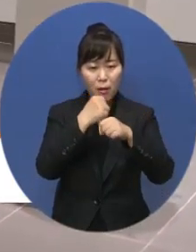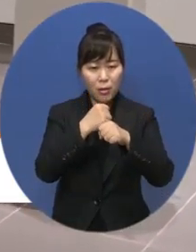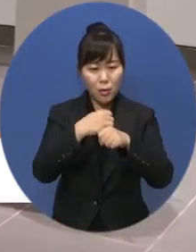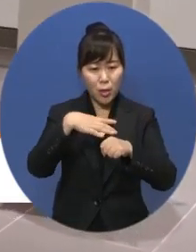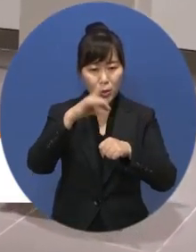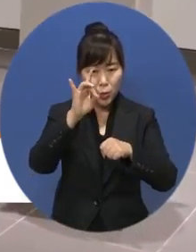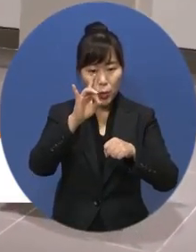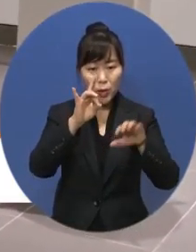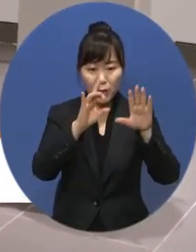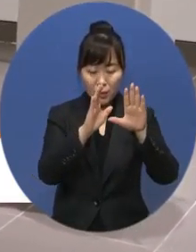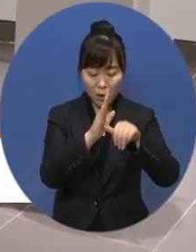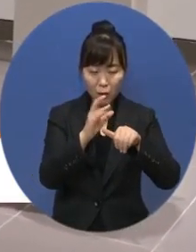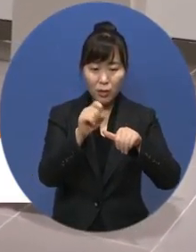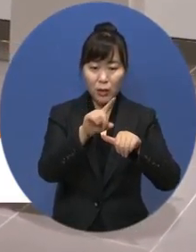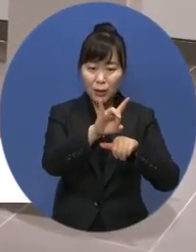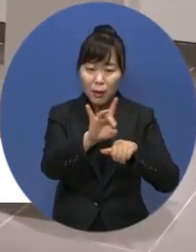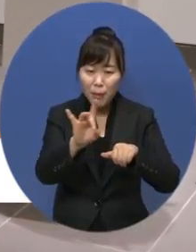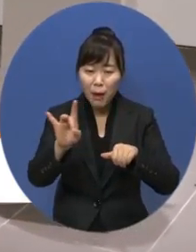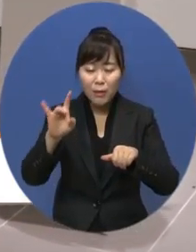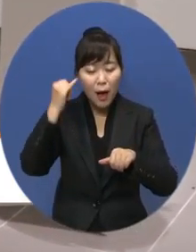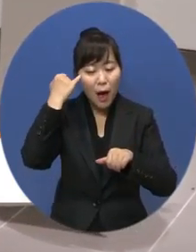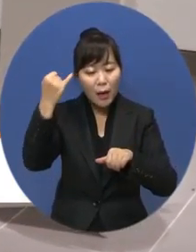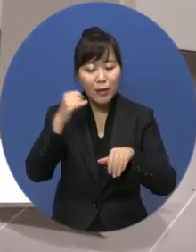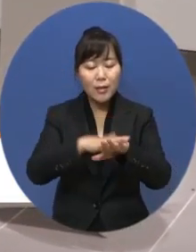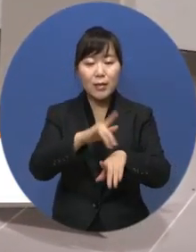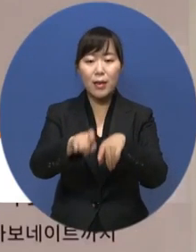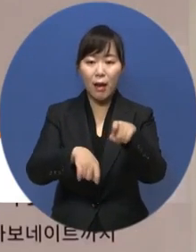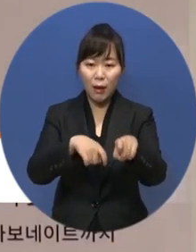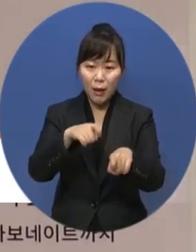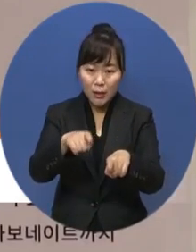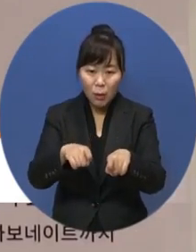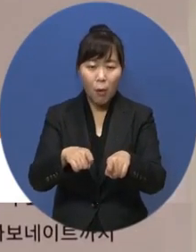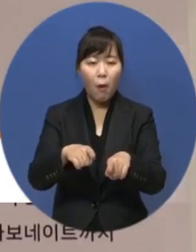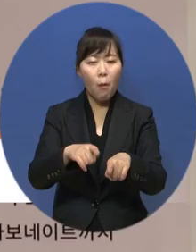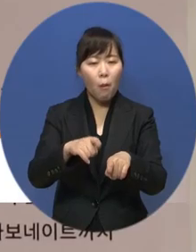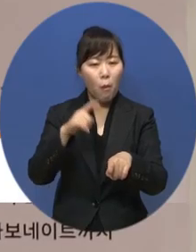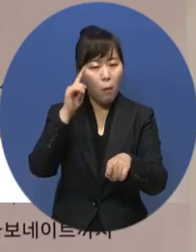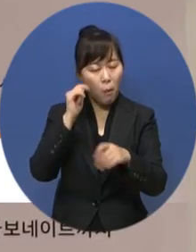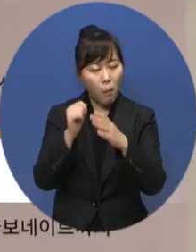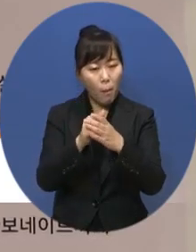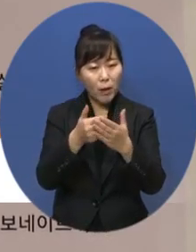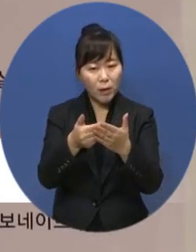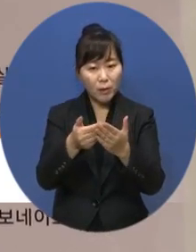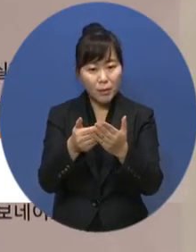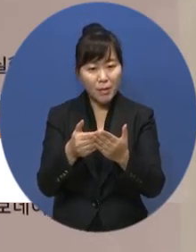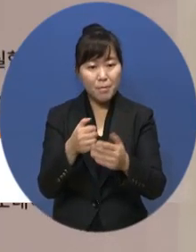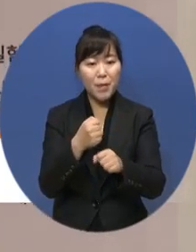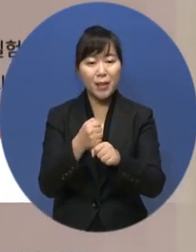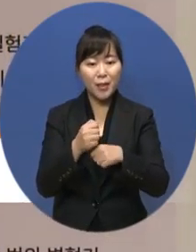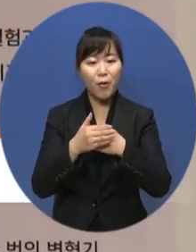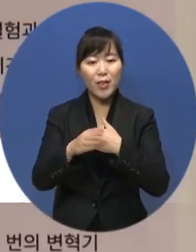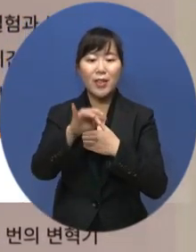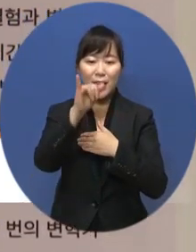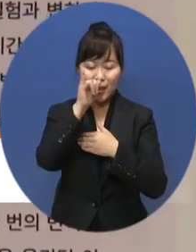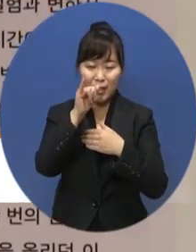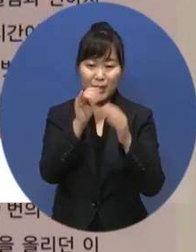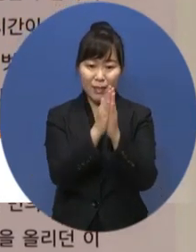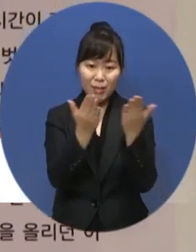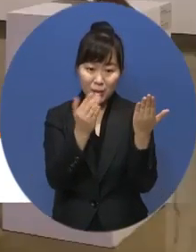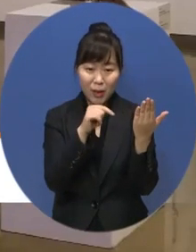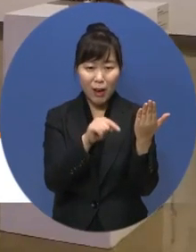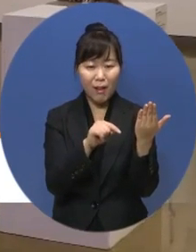최초의 순간과 그 순간의 아이디어를 실행으로 옮겨 창의적인 작품을 만들어내는 과정을 담은 작가